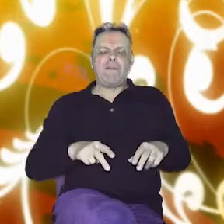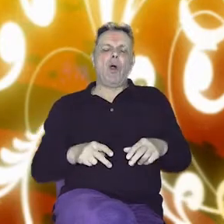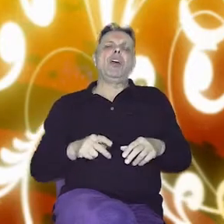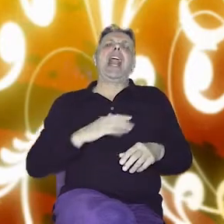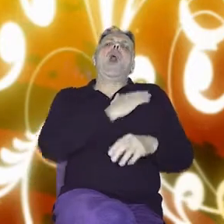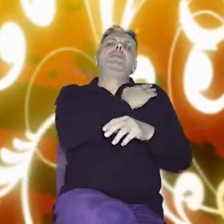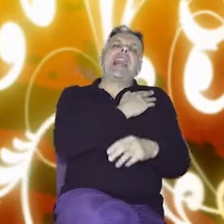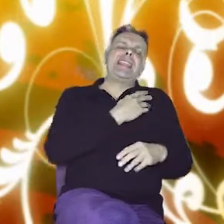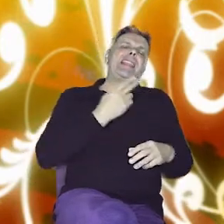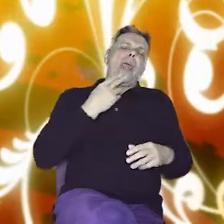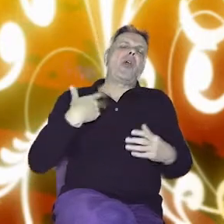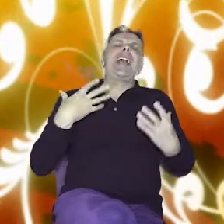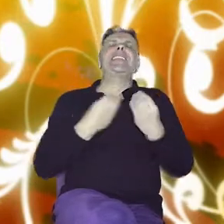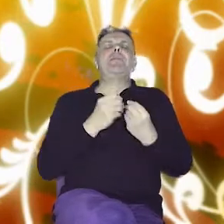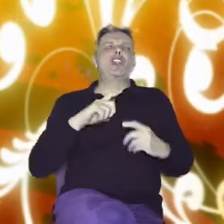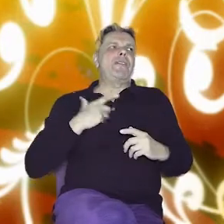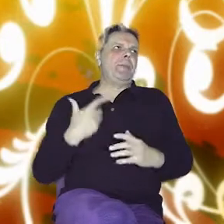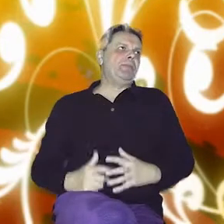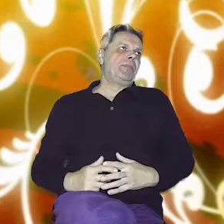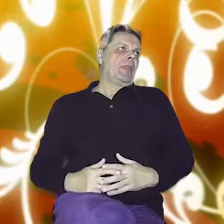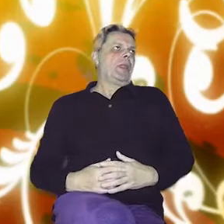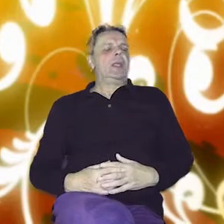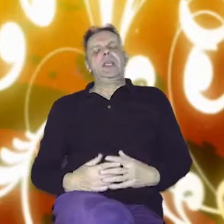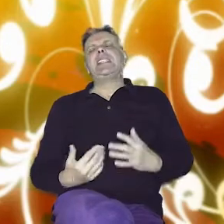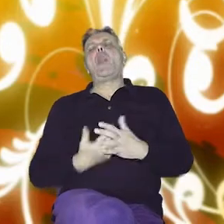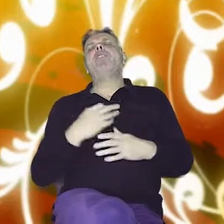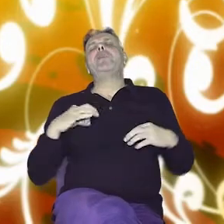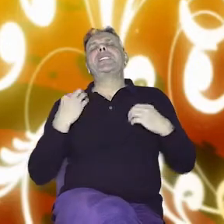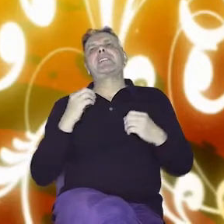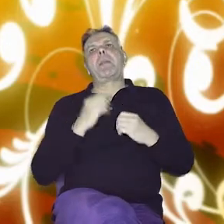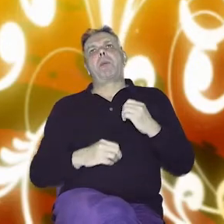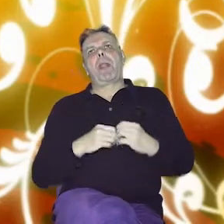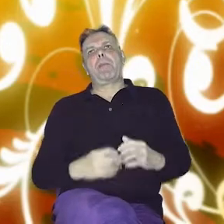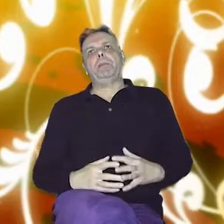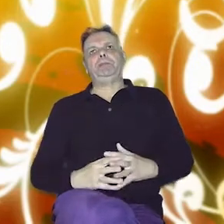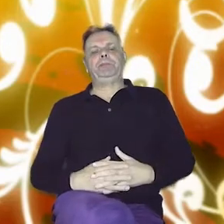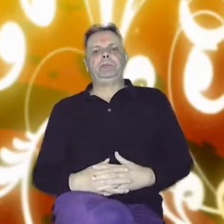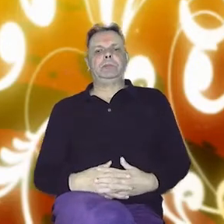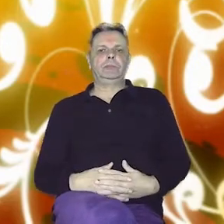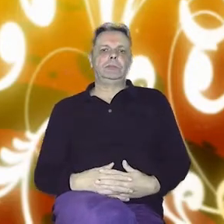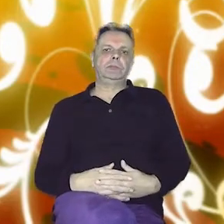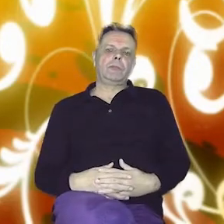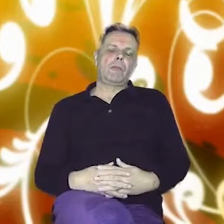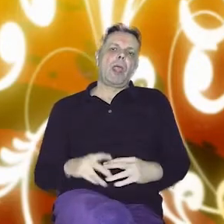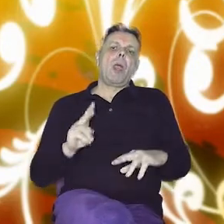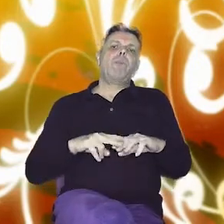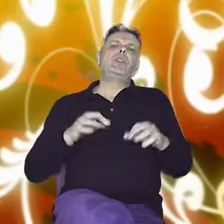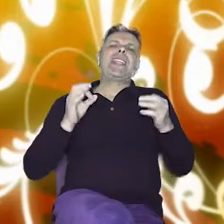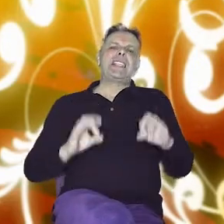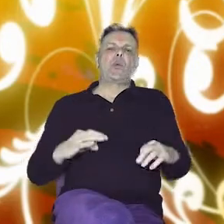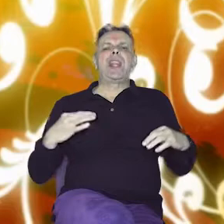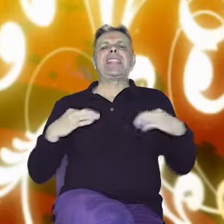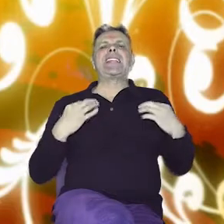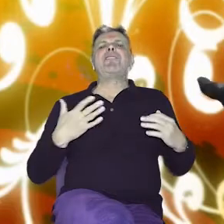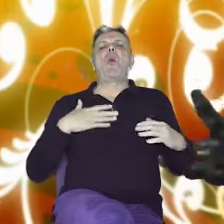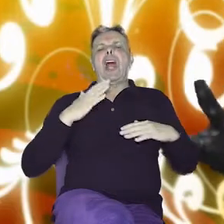svog nekoga s kim živi sa tim novim zdravstvenim problemom. Zato budite sigurni da je zdravlje u